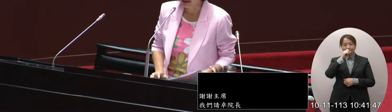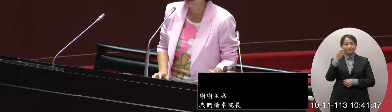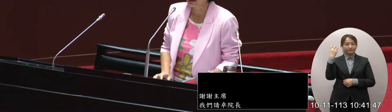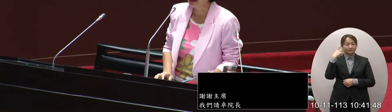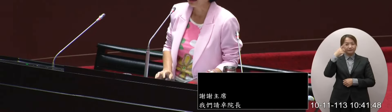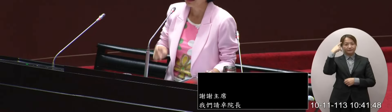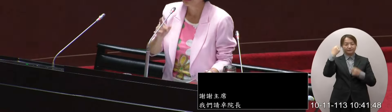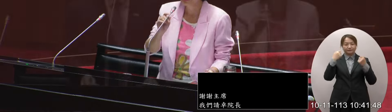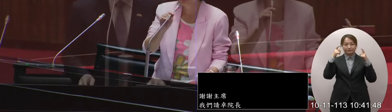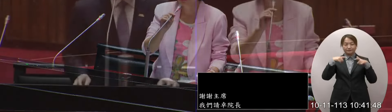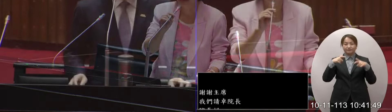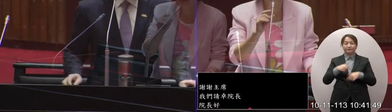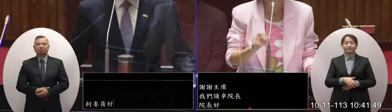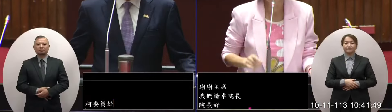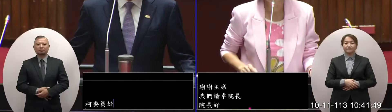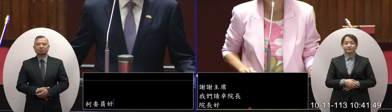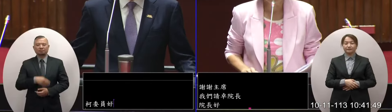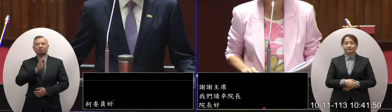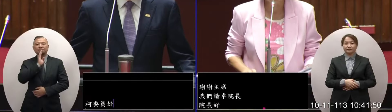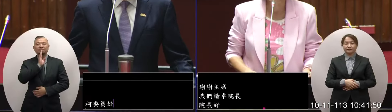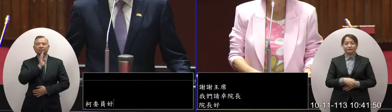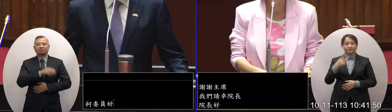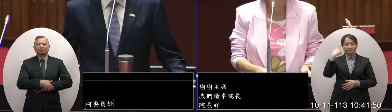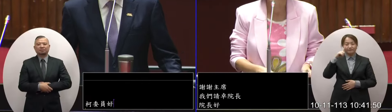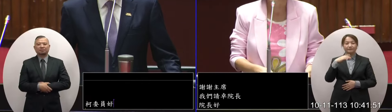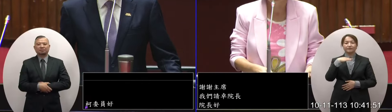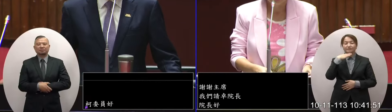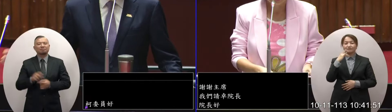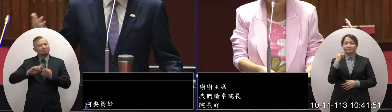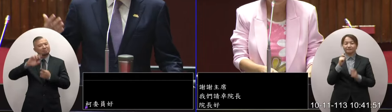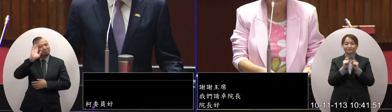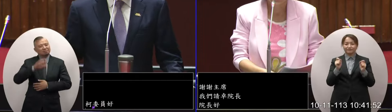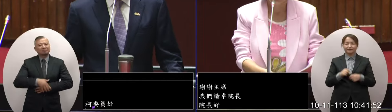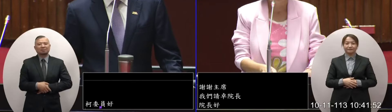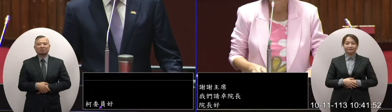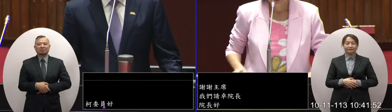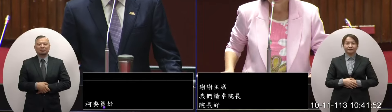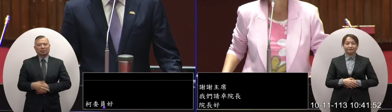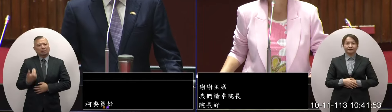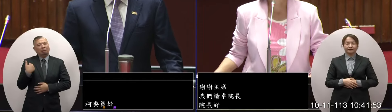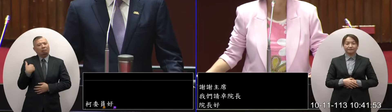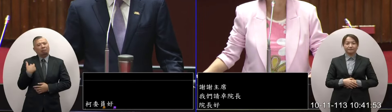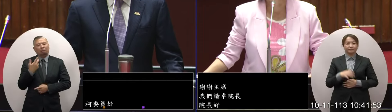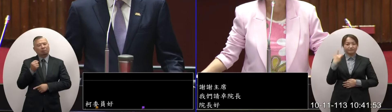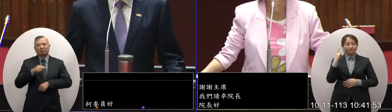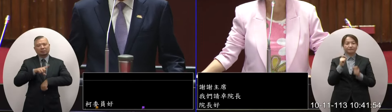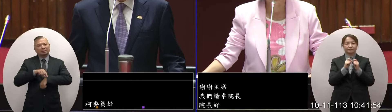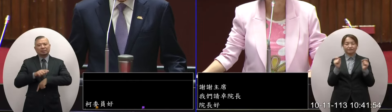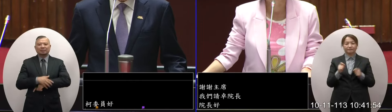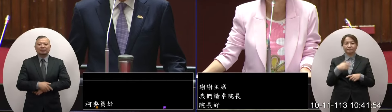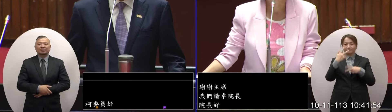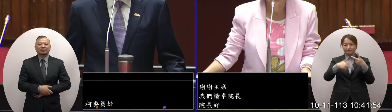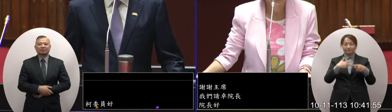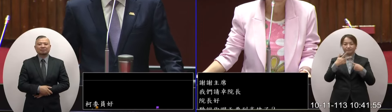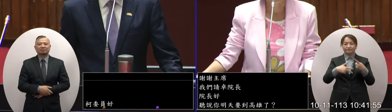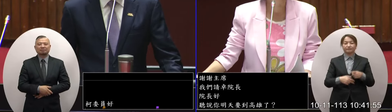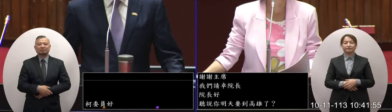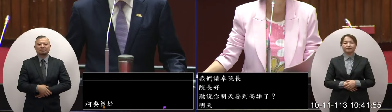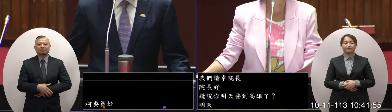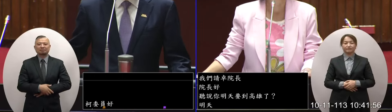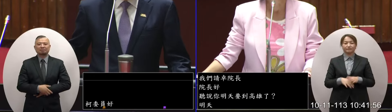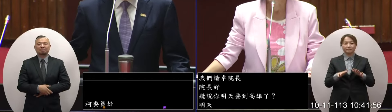听讲你明仔日要来高雄啊，哈。明仔载， 是是， 哦，那等足久诶， 因为顶礼拜确实是时间。 等足久诶啊，哈，一礼拜啊，所以